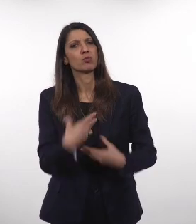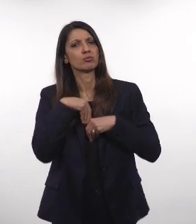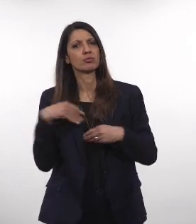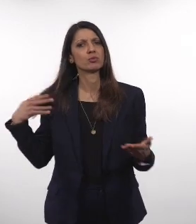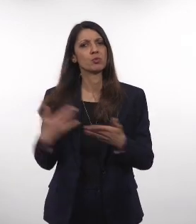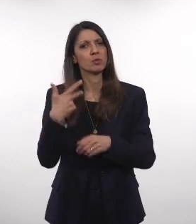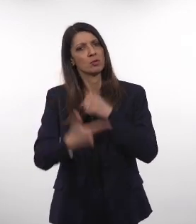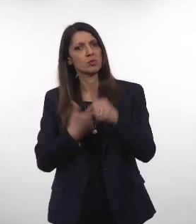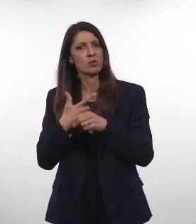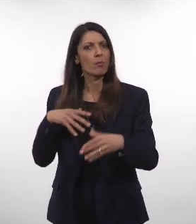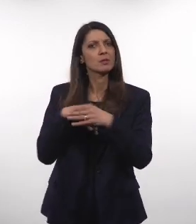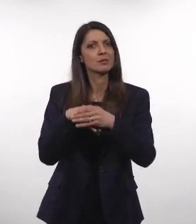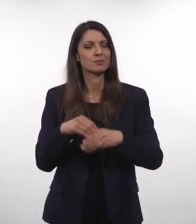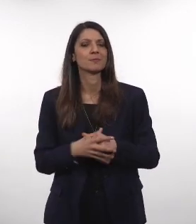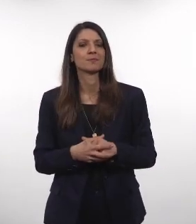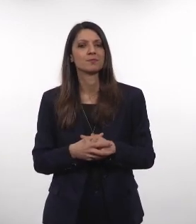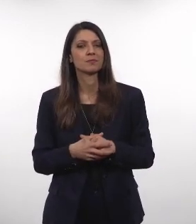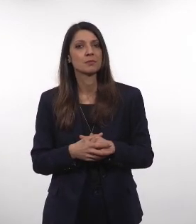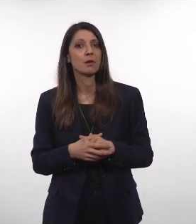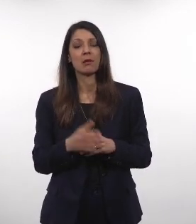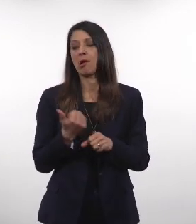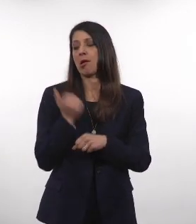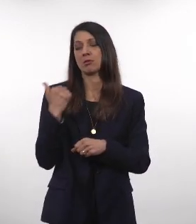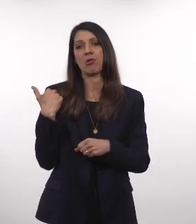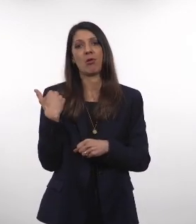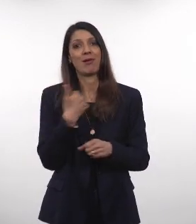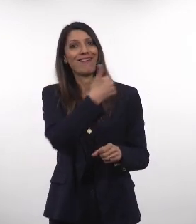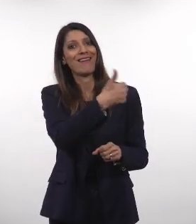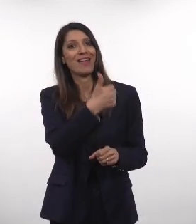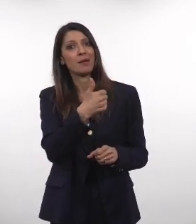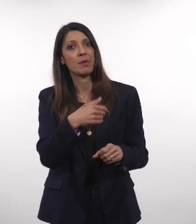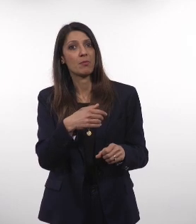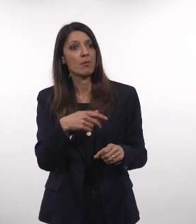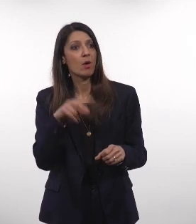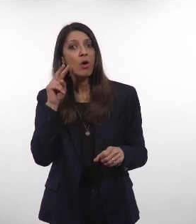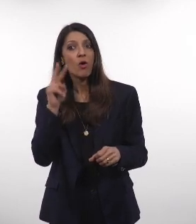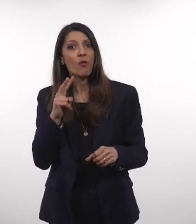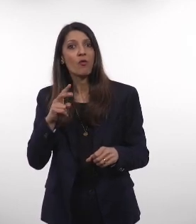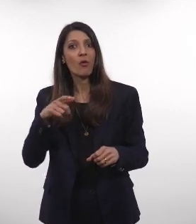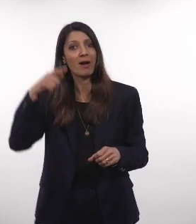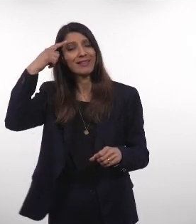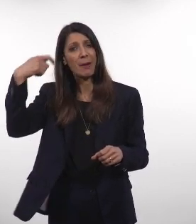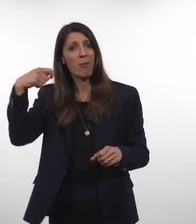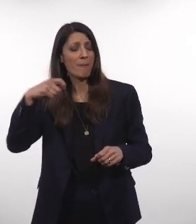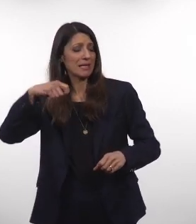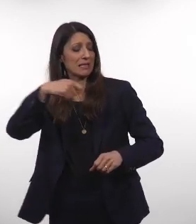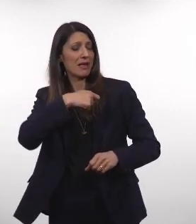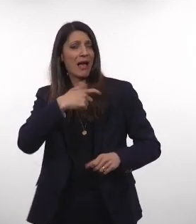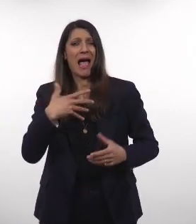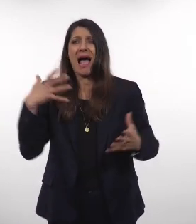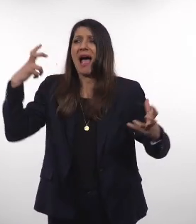moi. Tout doucement. Il y a 1 an, Ella poussait des cris dès qu'elle voyait le Très thermomètre. bien, là.